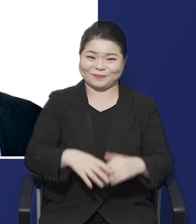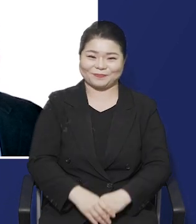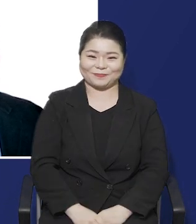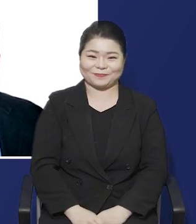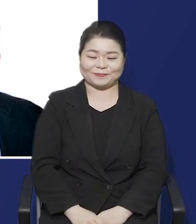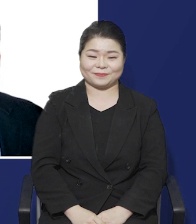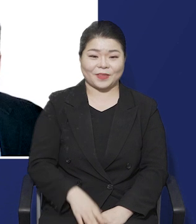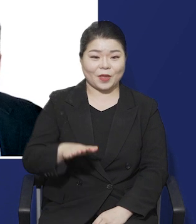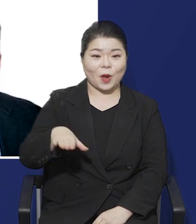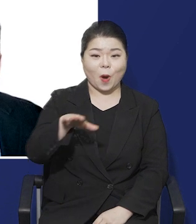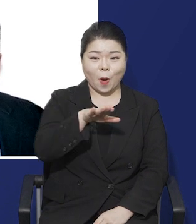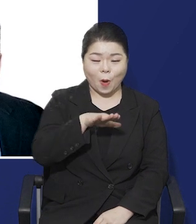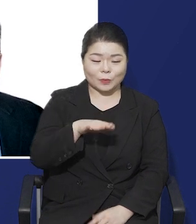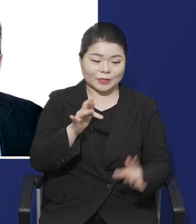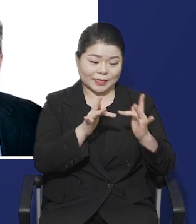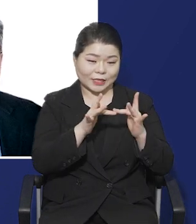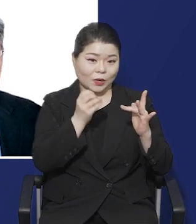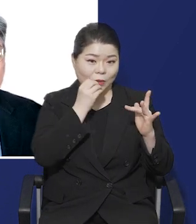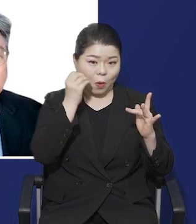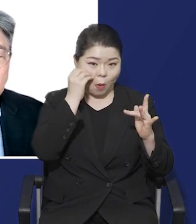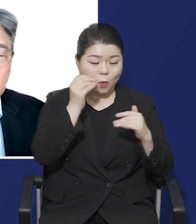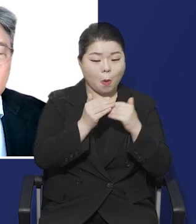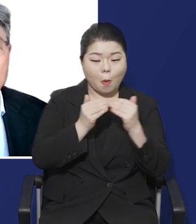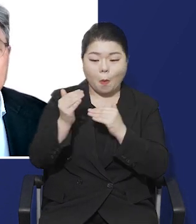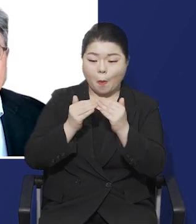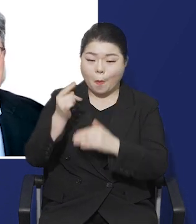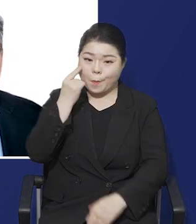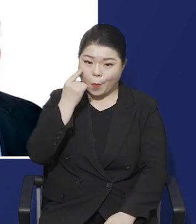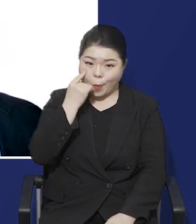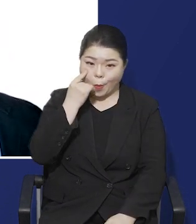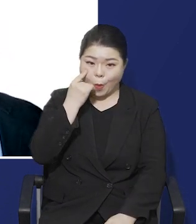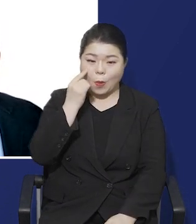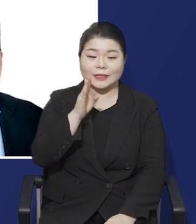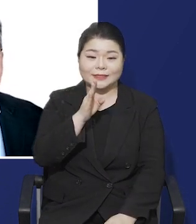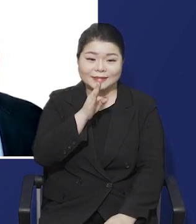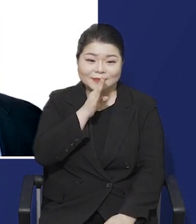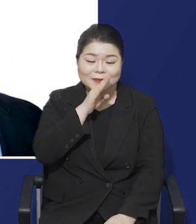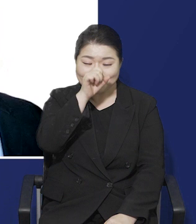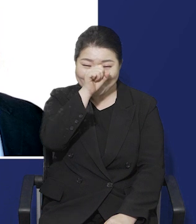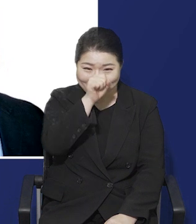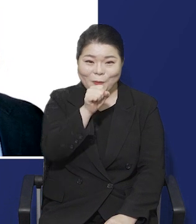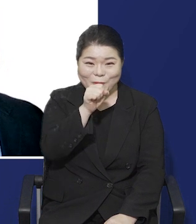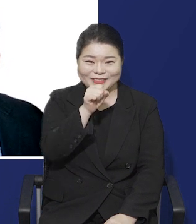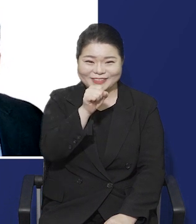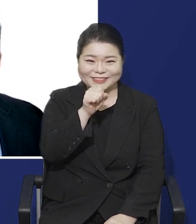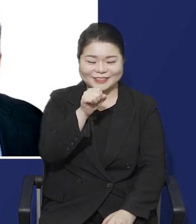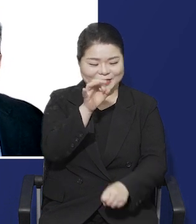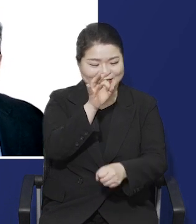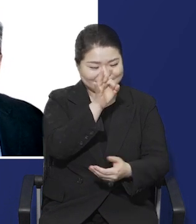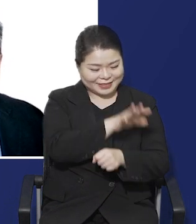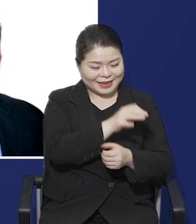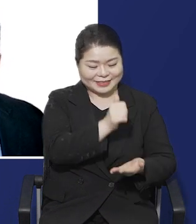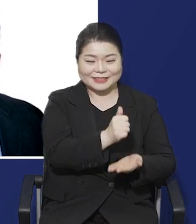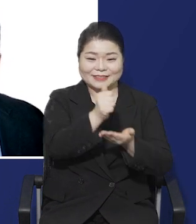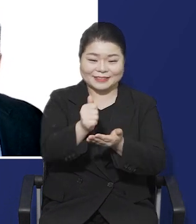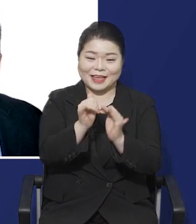되겠습니다. 여러분들께서 이러한 온라인 사이트에 경험을 해봄으로써 진성 바이어 발굴에 한층 더 다가갈 수 있는 그런